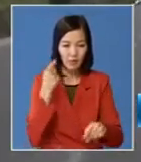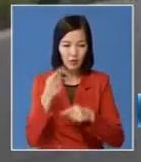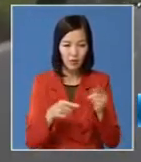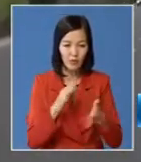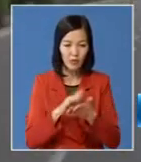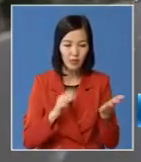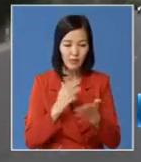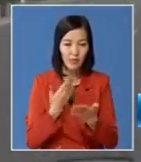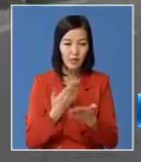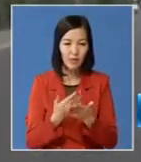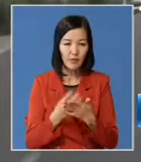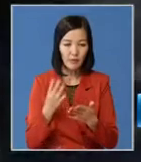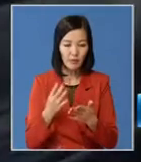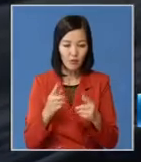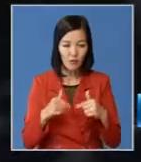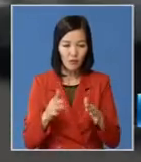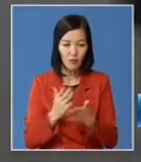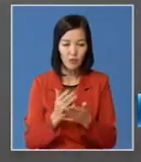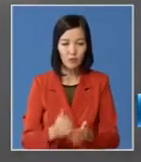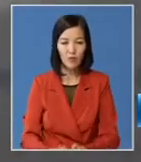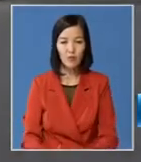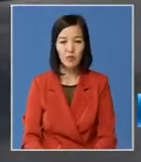өткізіледі. Мәселен, биыл 4-ші рет ұйымдастырылып отыр.